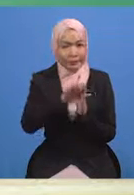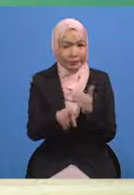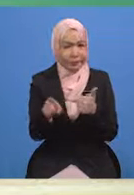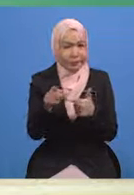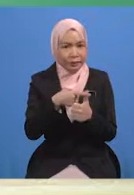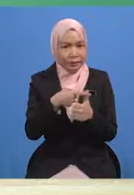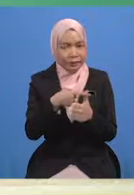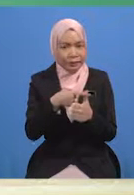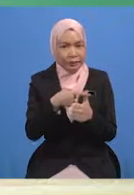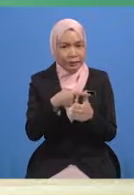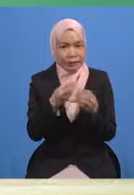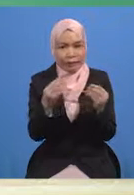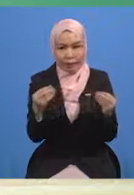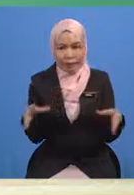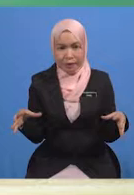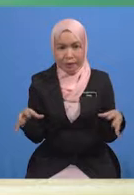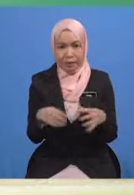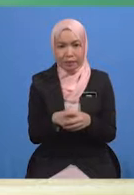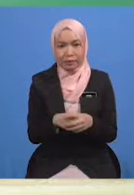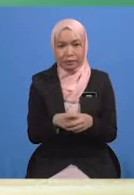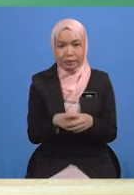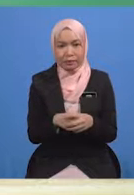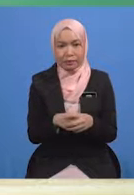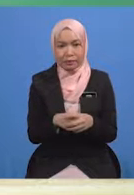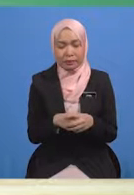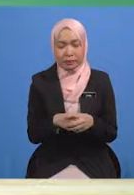Gambar pertama, tanah pasir.